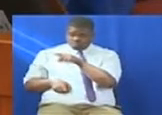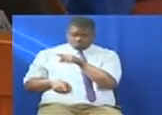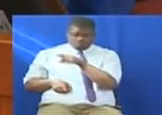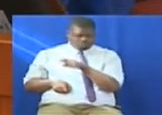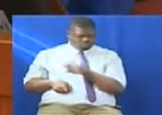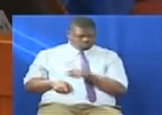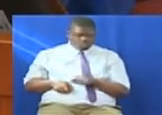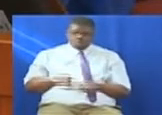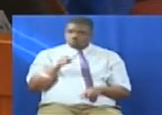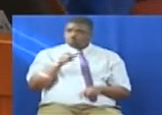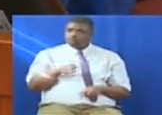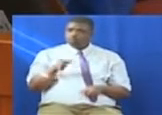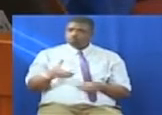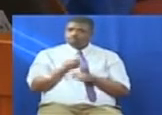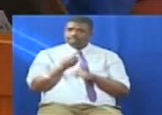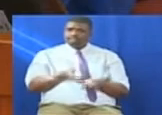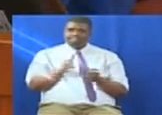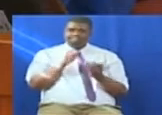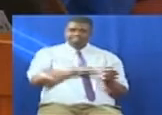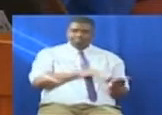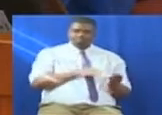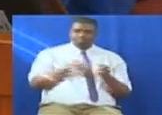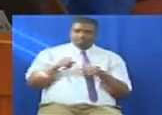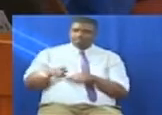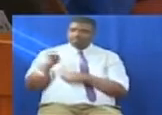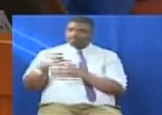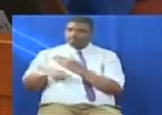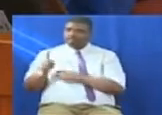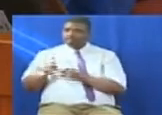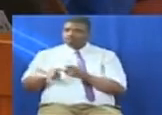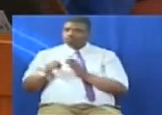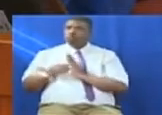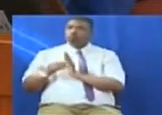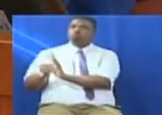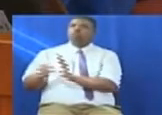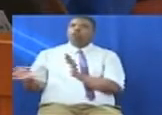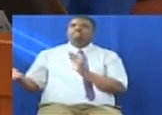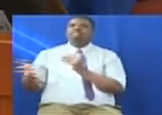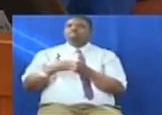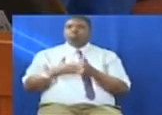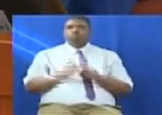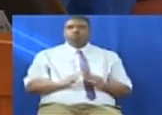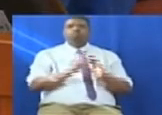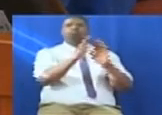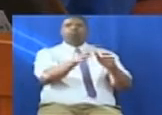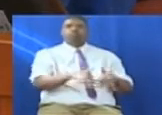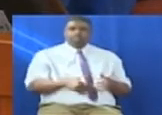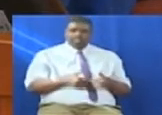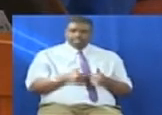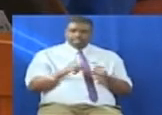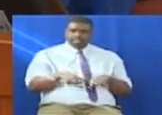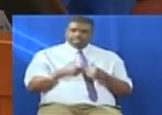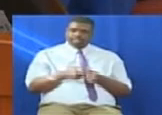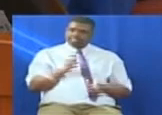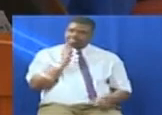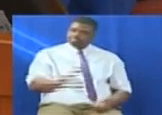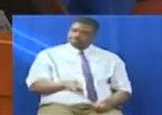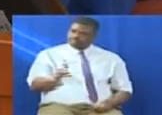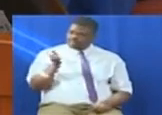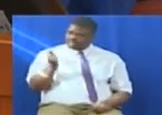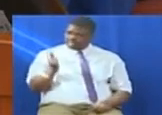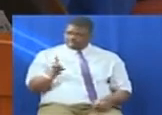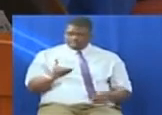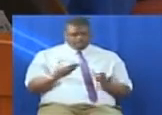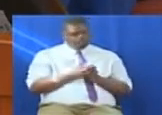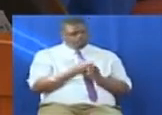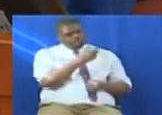baada ya watu kupata vifo hapa ndani, ungetuongoza kufunga bunge. Lakini Mheshimiwa Spika, wewe na Mheshimiwa